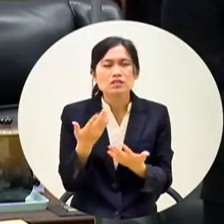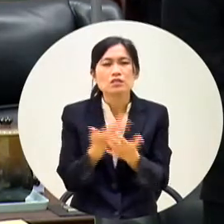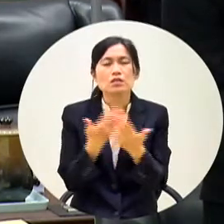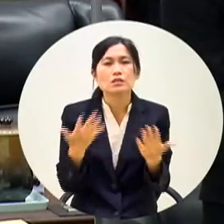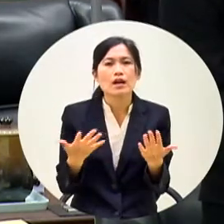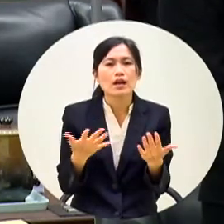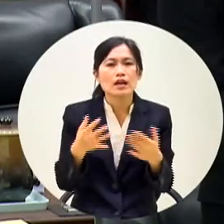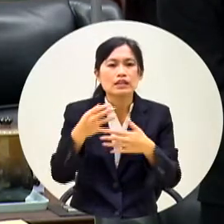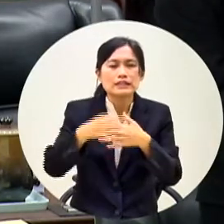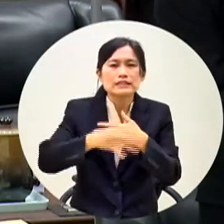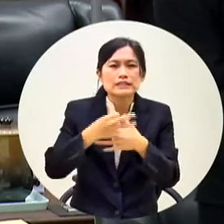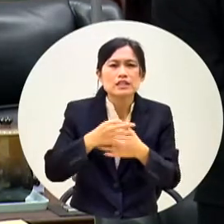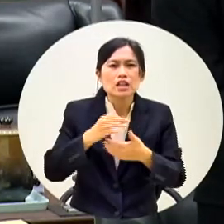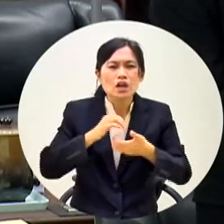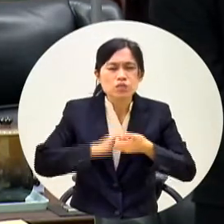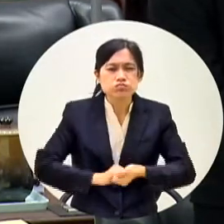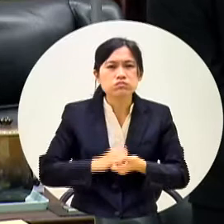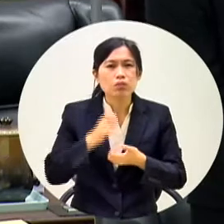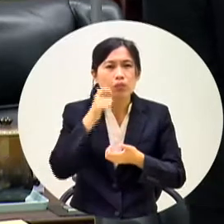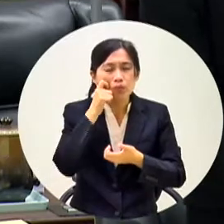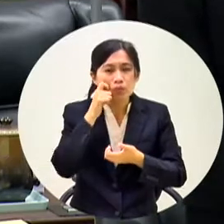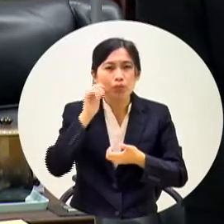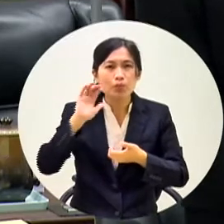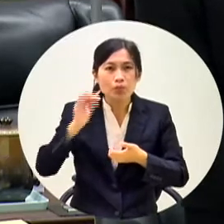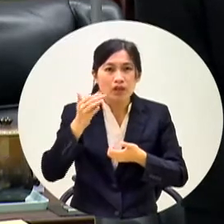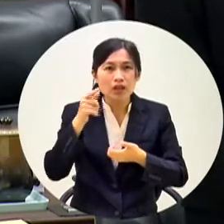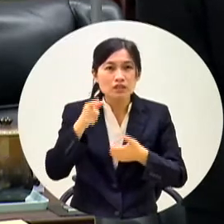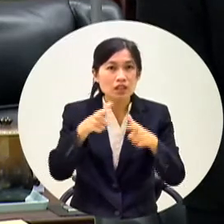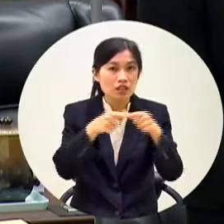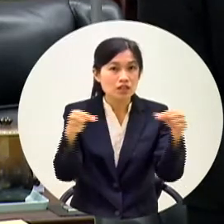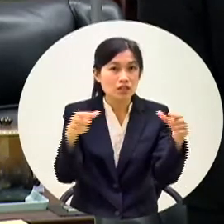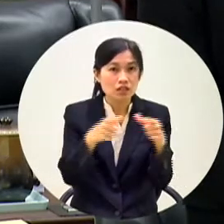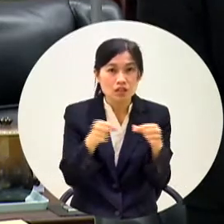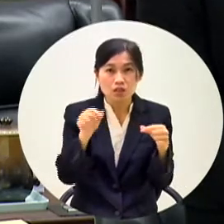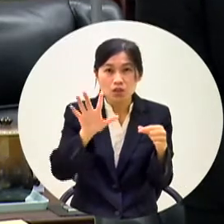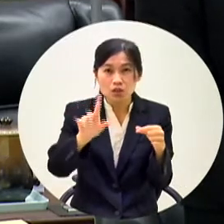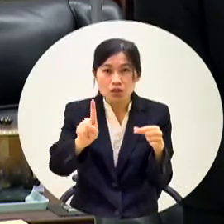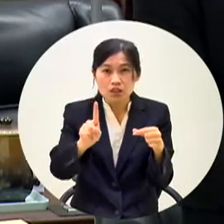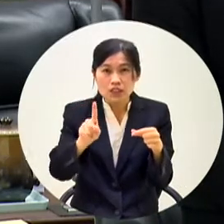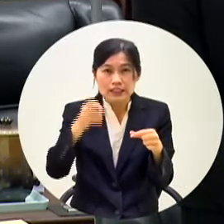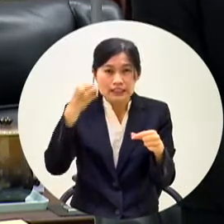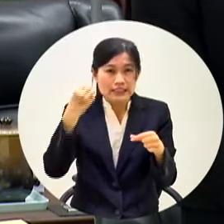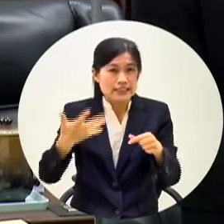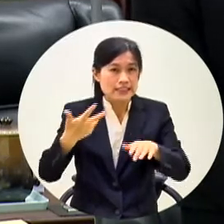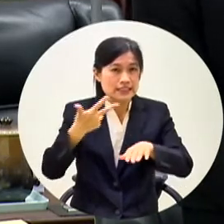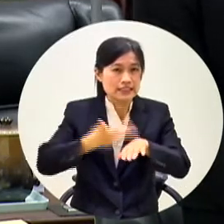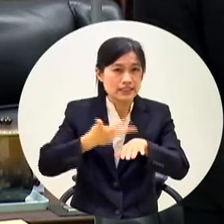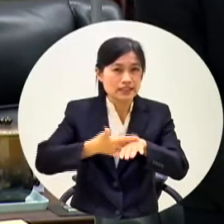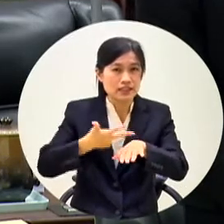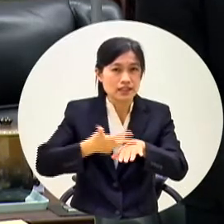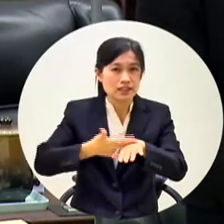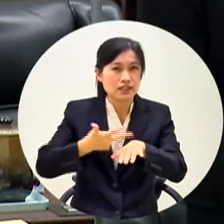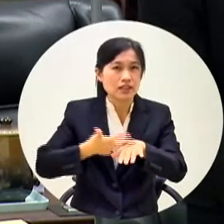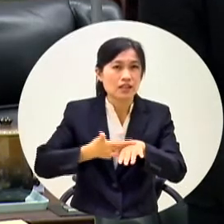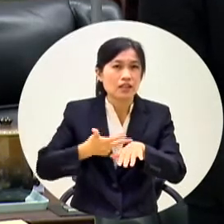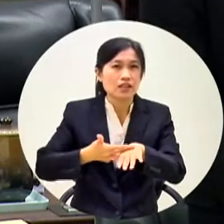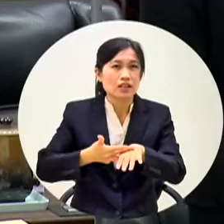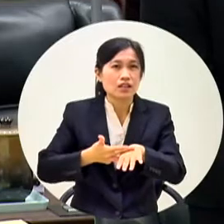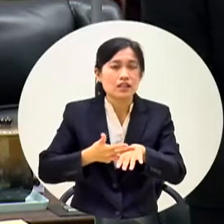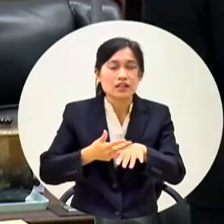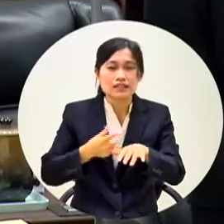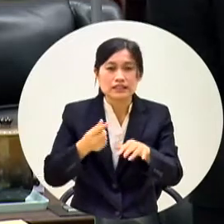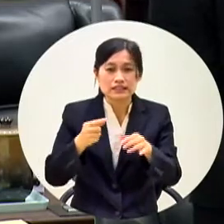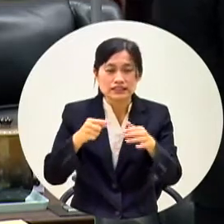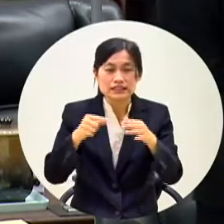有办法做任何的决定。但是因为在日本有一个全新的技术， 要把这个一个金属